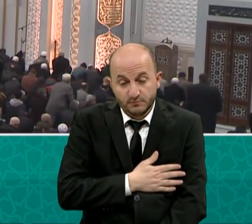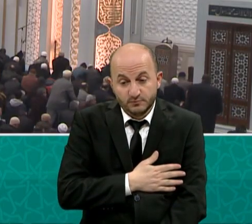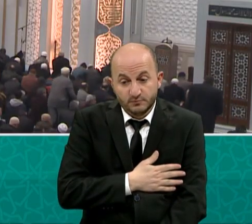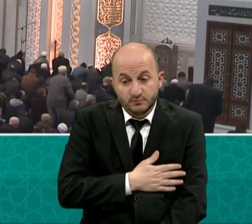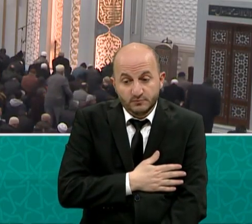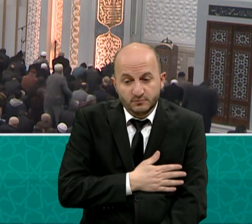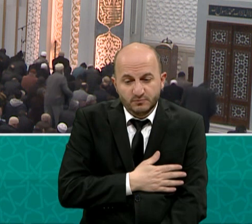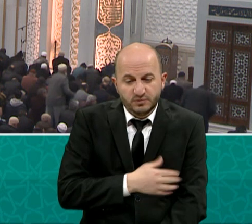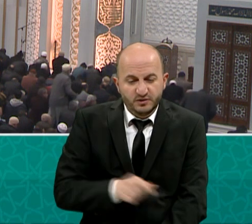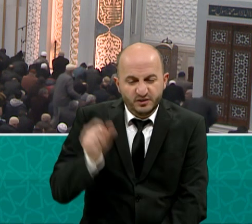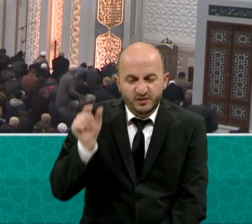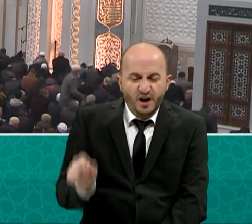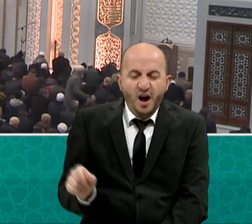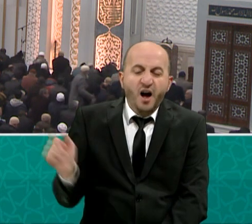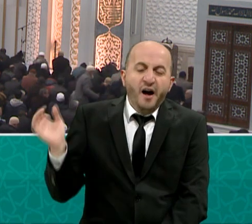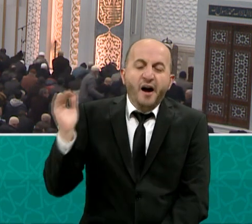birisi geliyor,